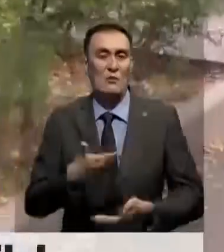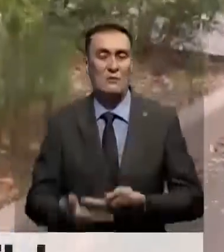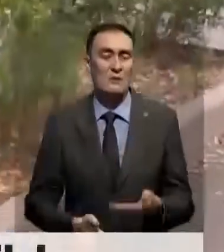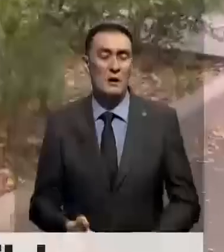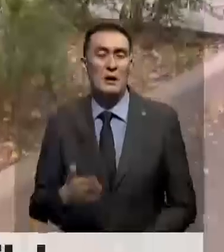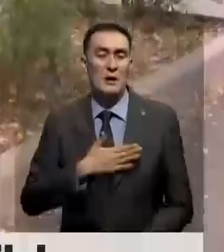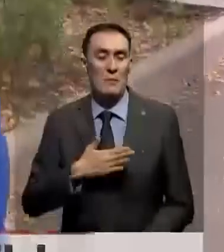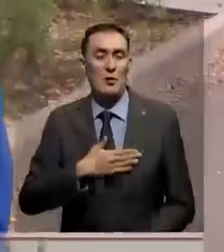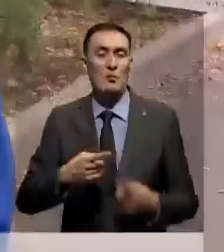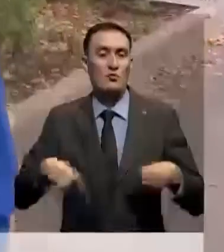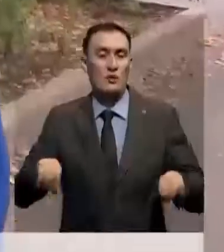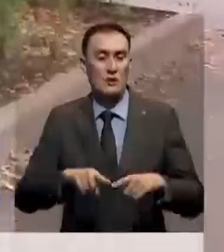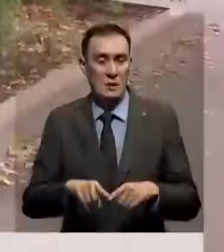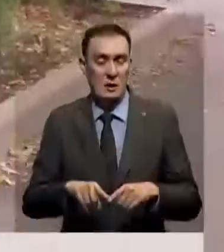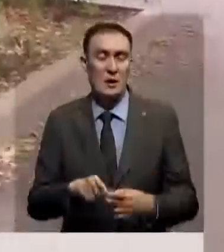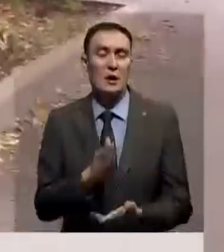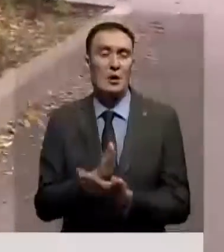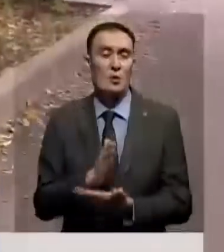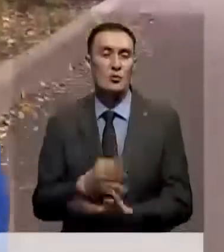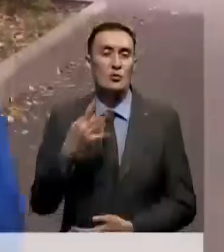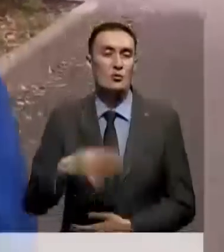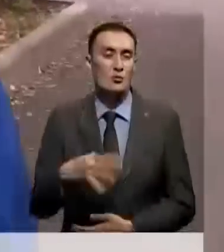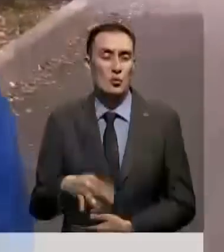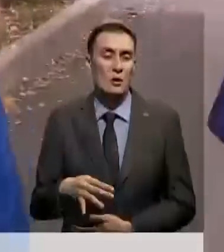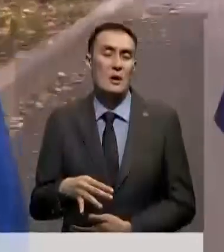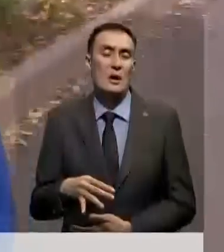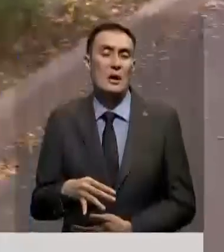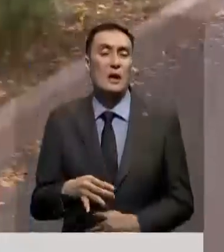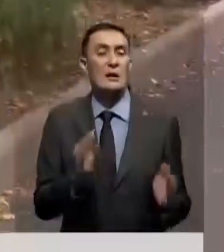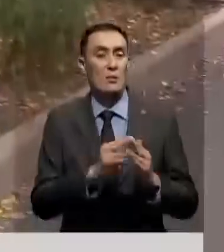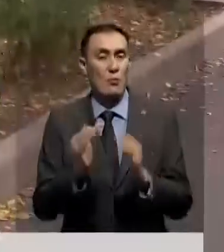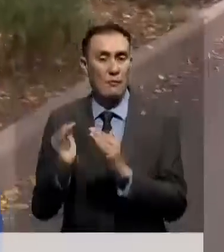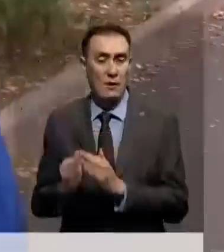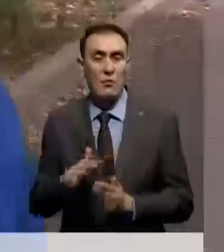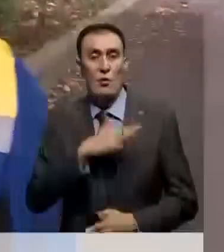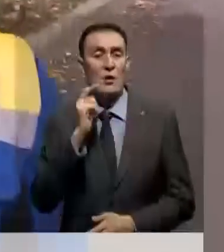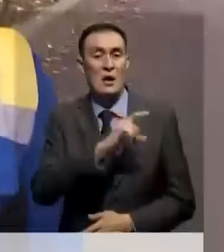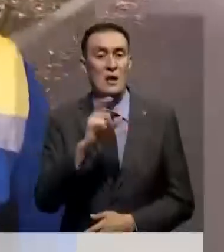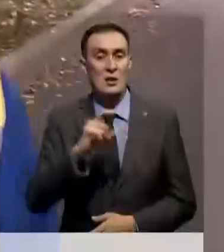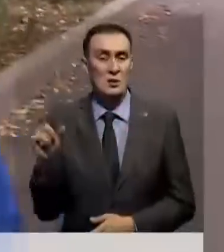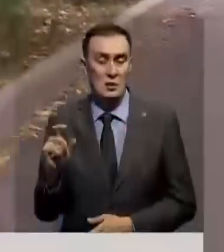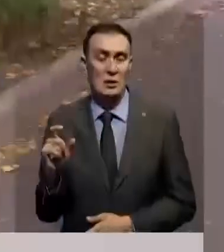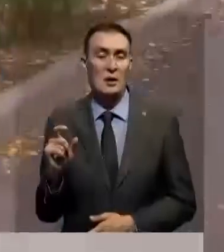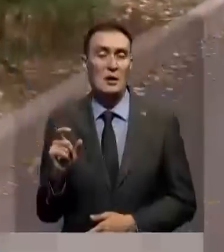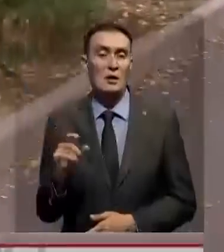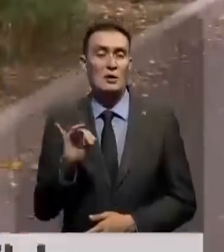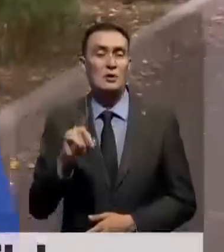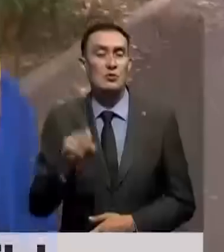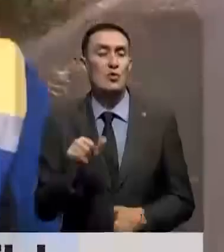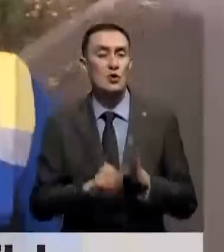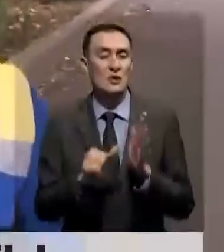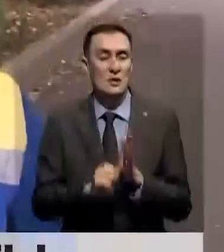На моем участке находится 40 физических домов многоэтажных и